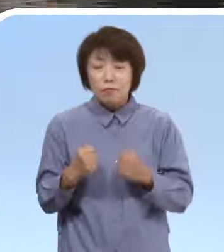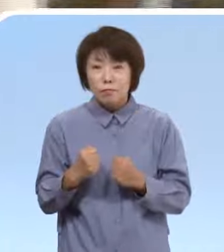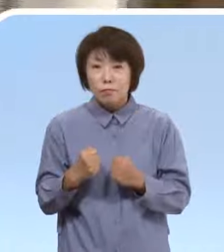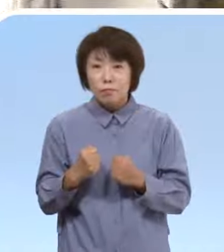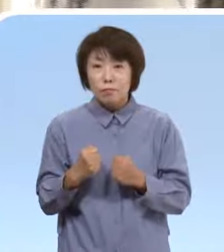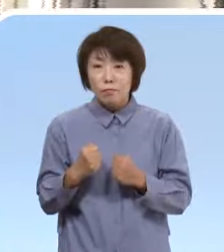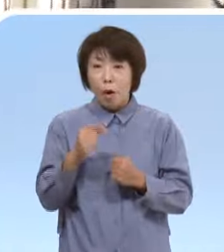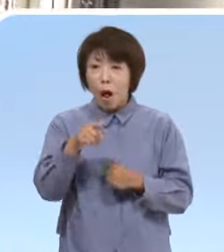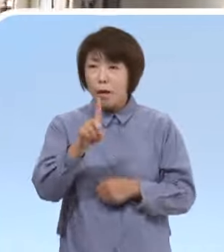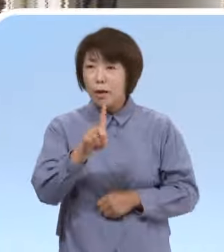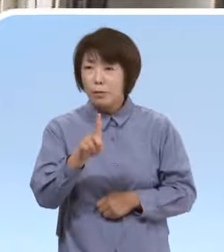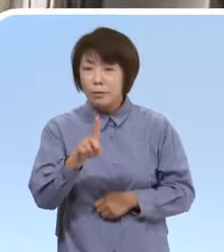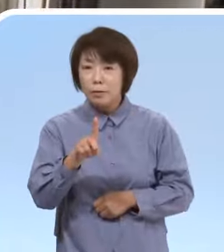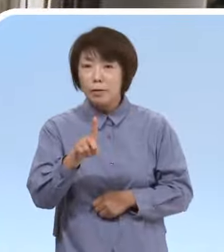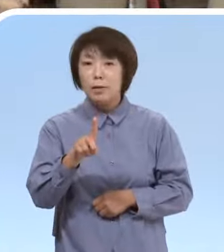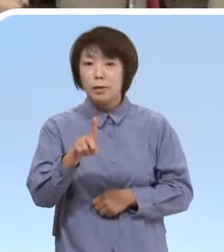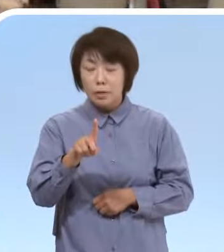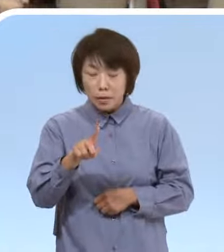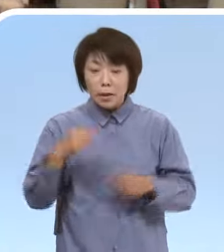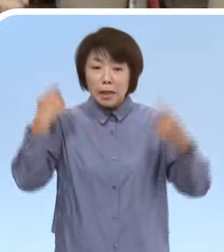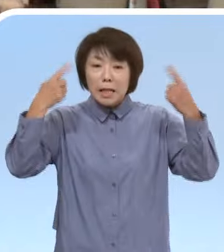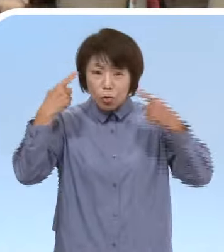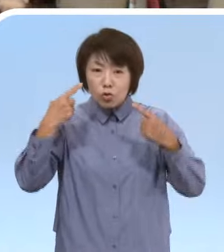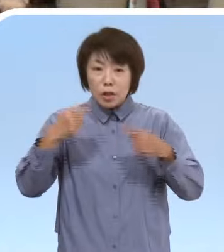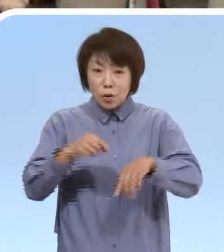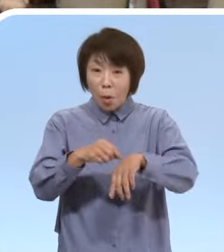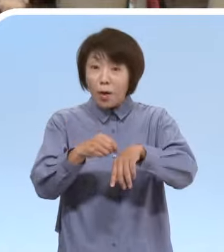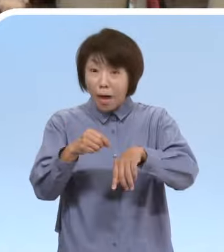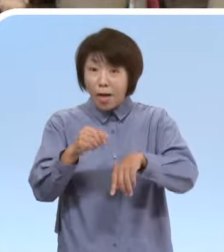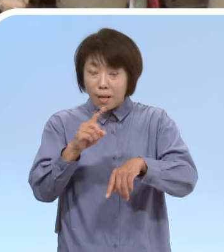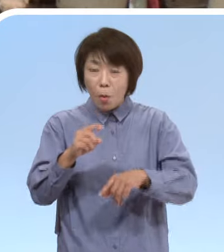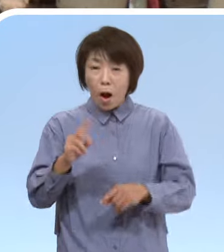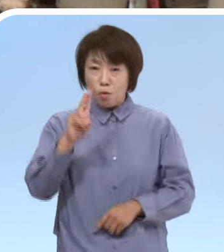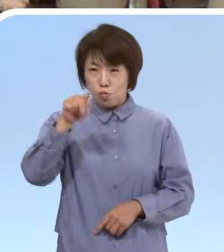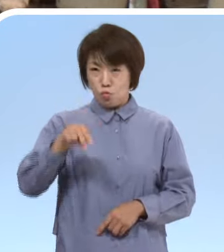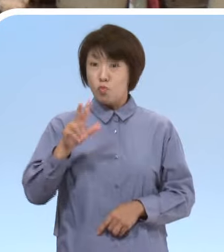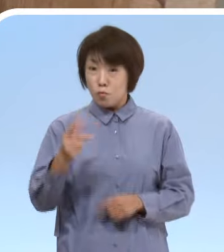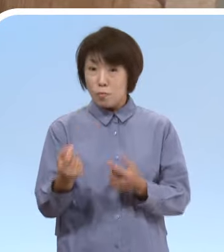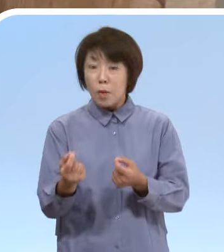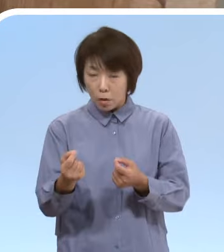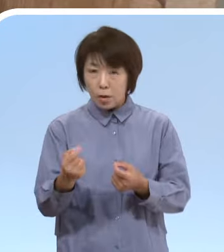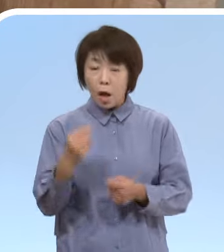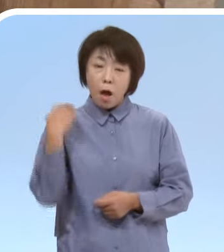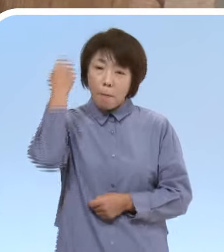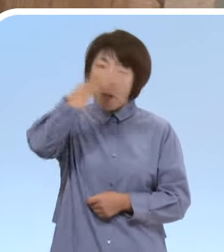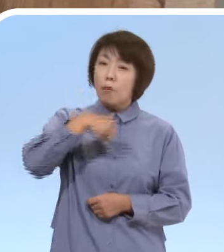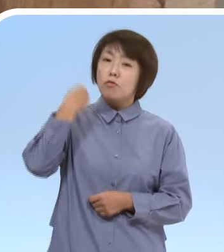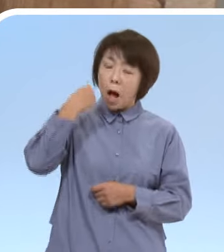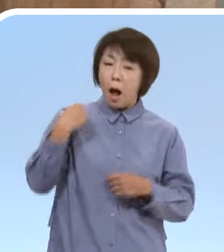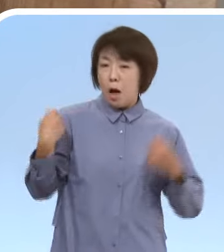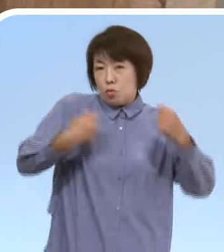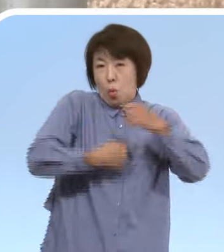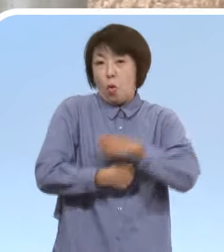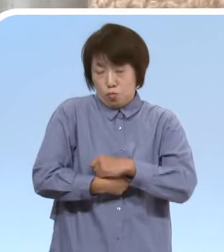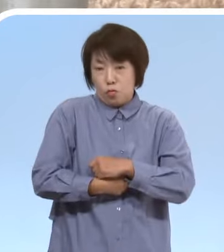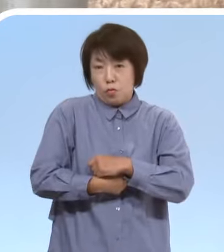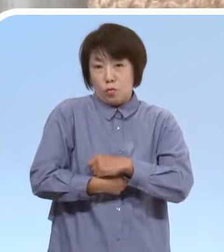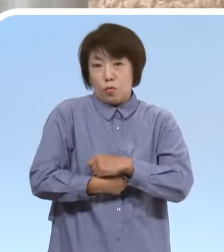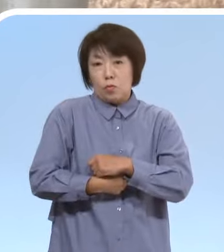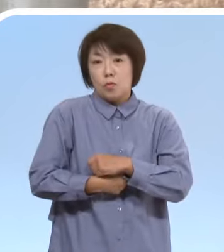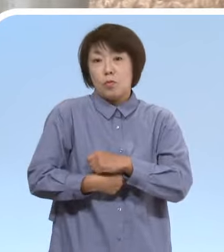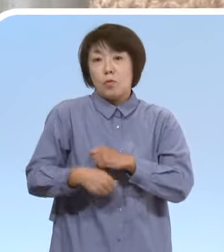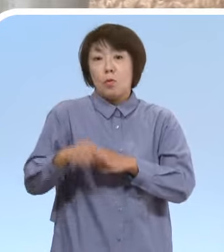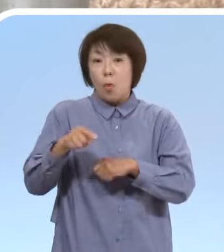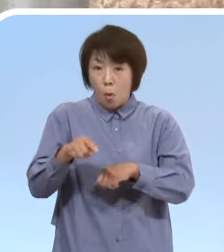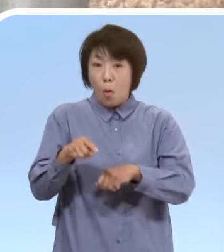羊。 あの動物は 羊の毛はウールでしょ。 はい。 だからマフラーとかショールとか私たち